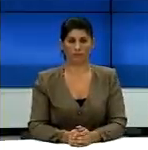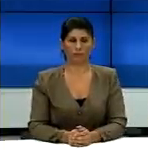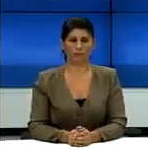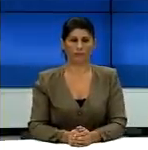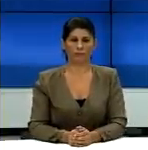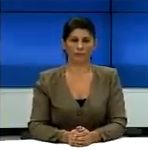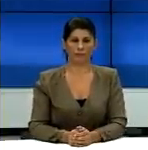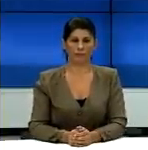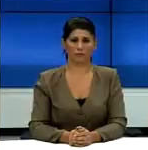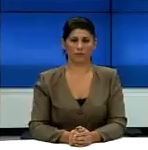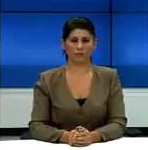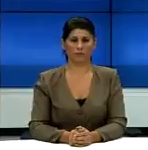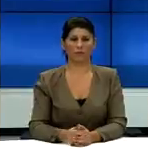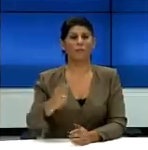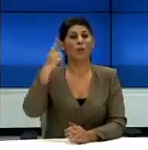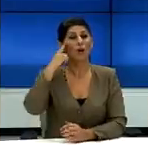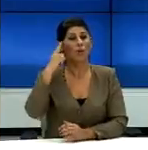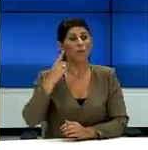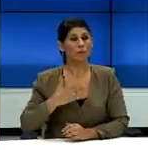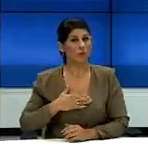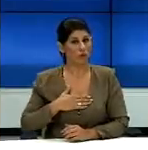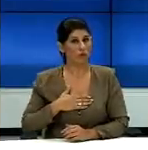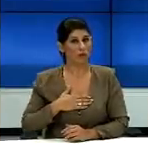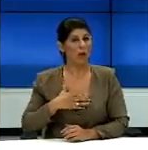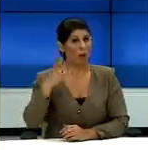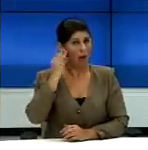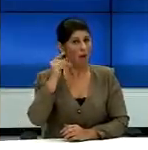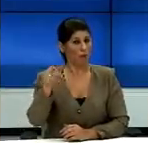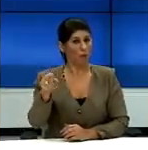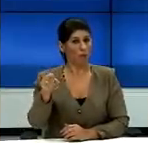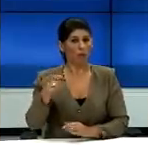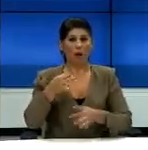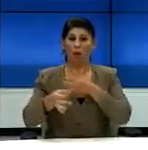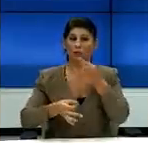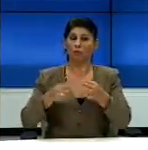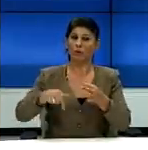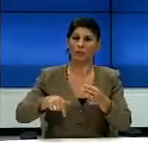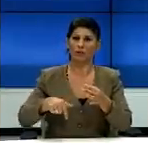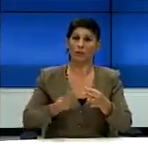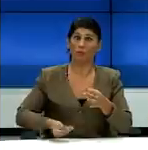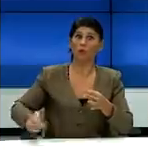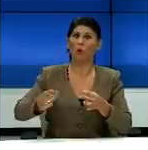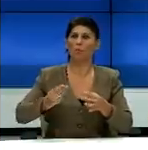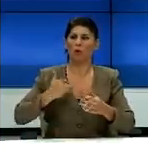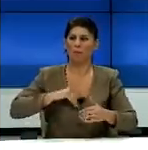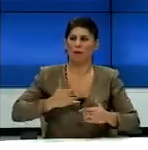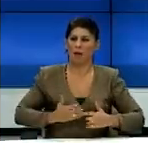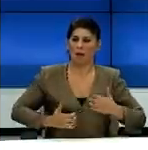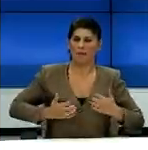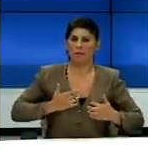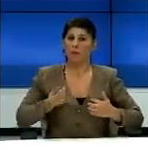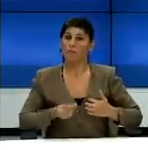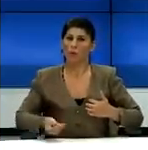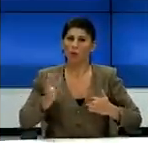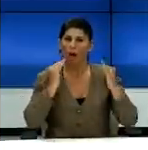Και νομίζω ότι ακούγοντάς σας αυτή τη στάση που επιλέγετε σήμερα, αυτό γεννά ακόμη μεγαλύτερη ανησυχία και ακόμη